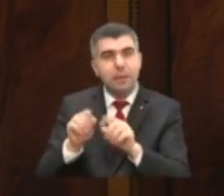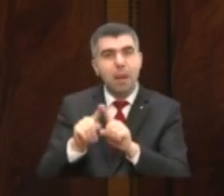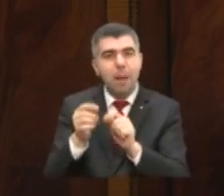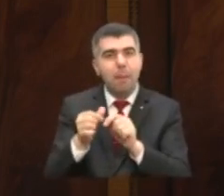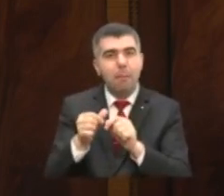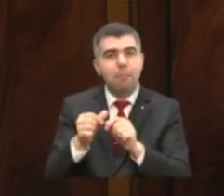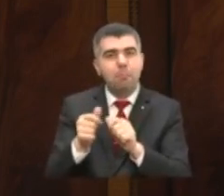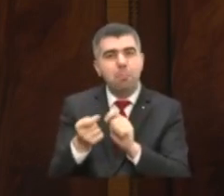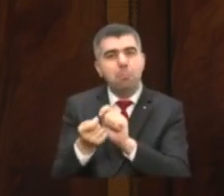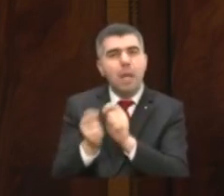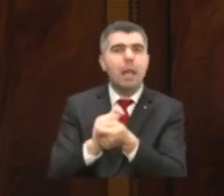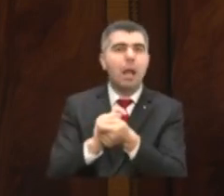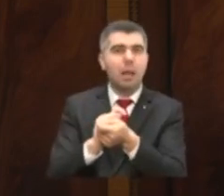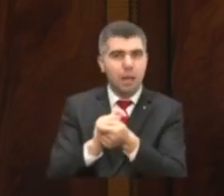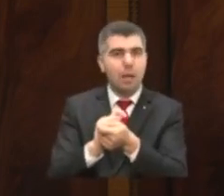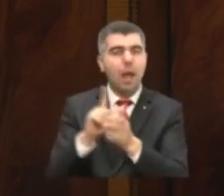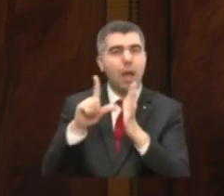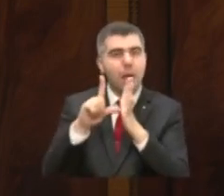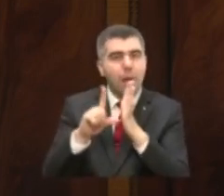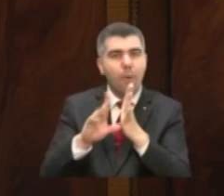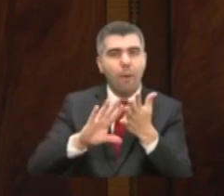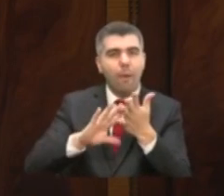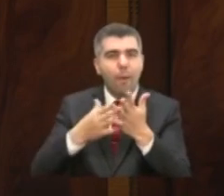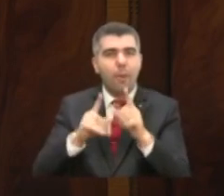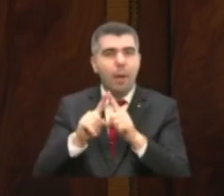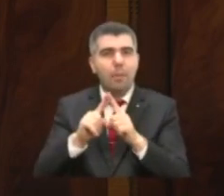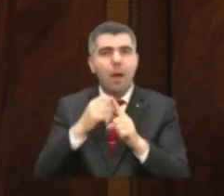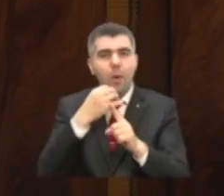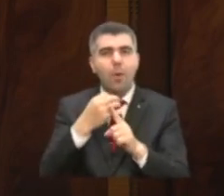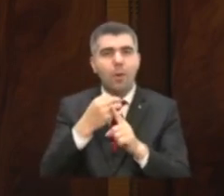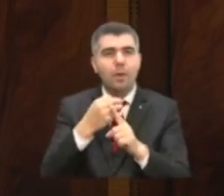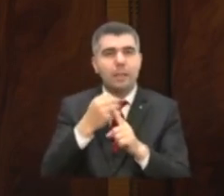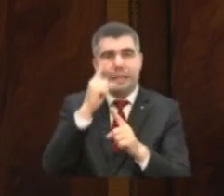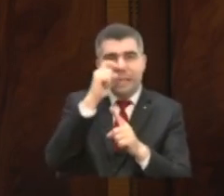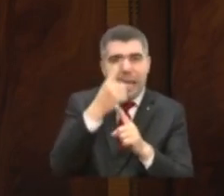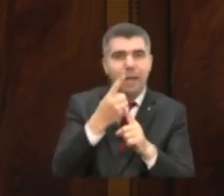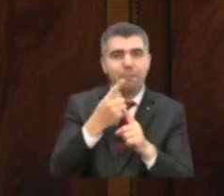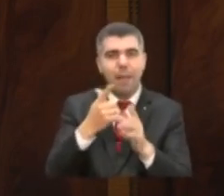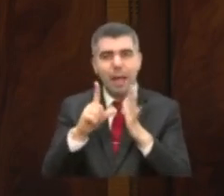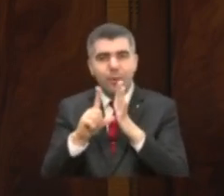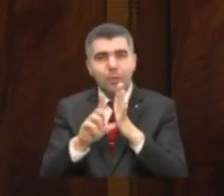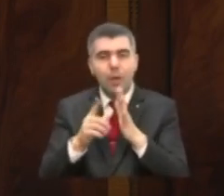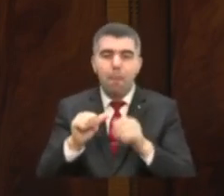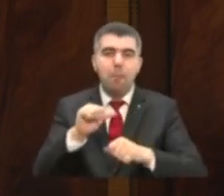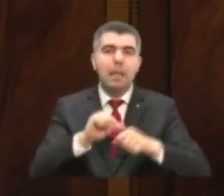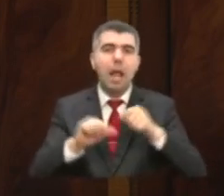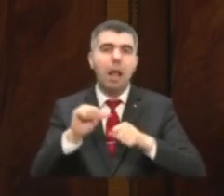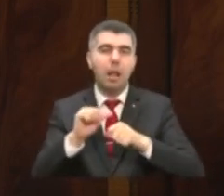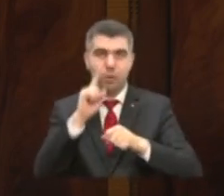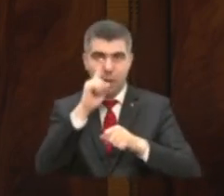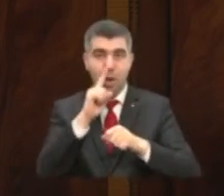قانونية بمفهوم التنظيمية التي تقف حجر عثرة والتي لا تسمح. واليوم غادي نضموا أول